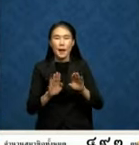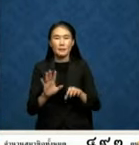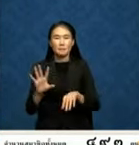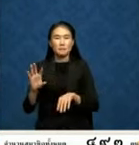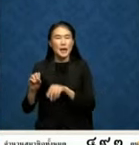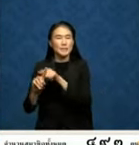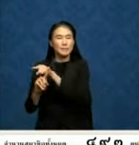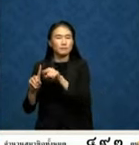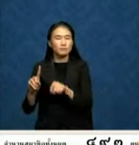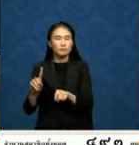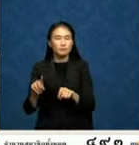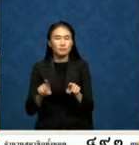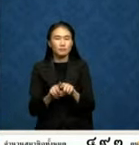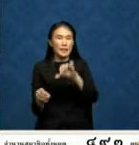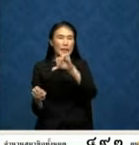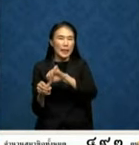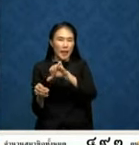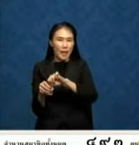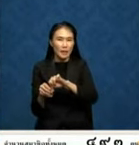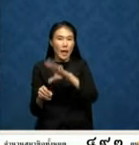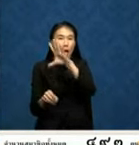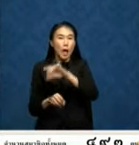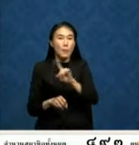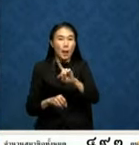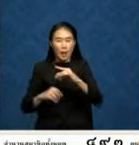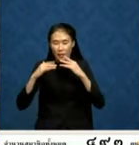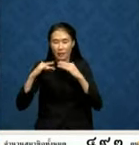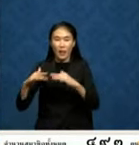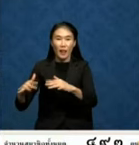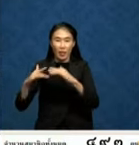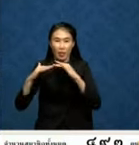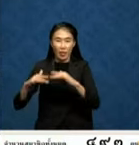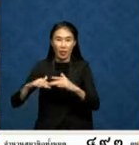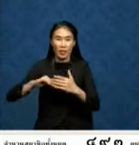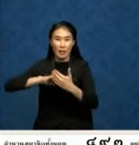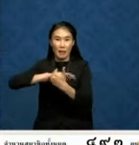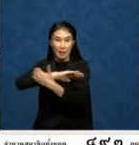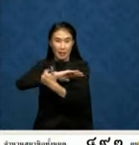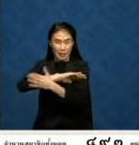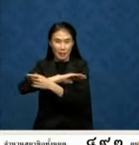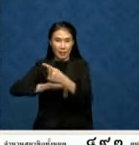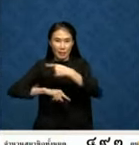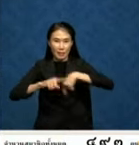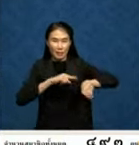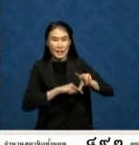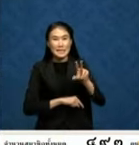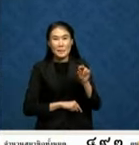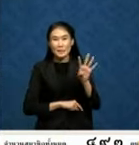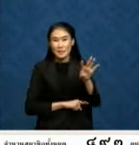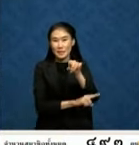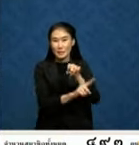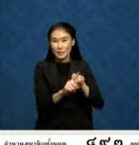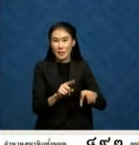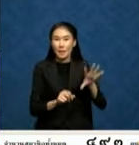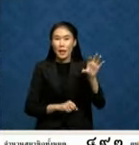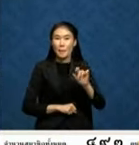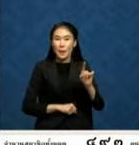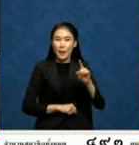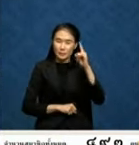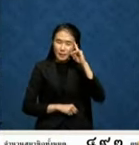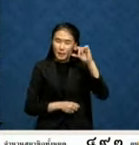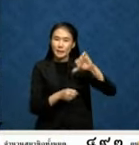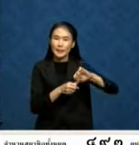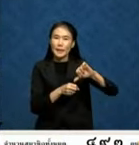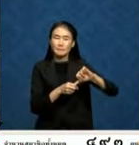ที่เราใช้แก๊สจากในอ่าวไทยได้นะครับอีกประมาณสัก 34% เนี่ยนะครับเป็นการที่เราจะต้องพึ่งพา